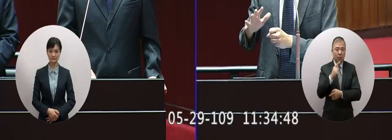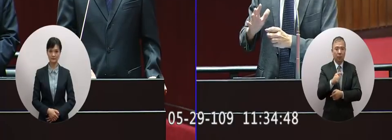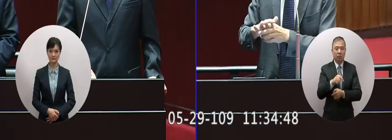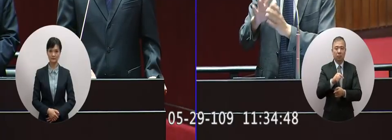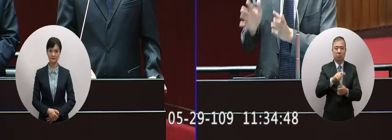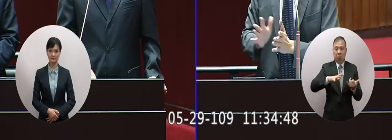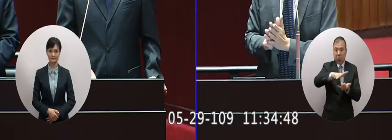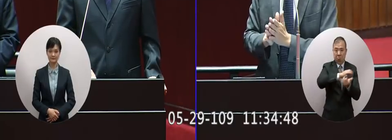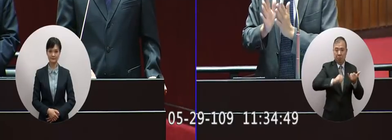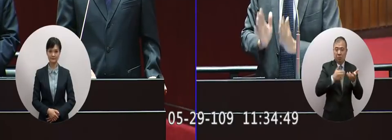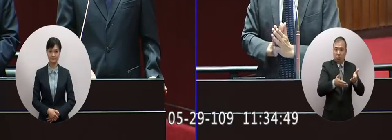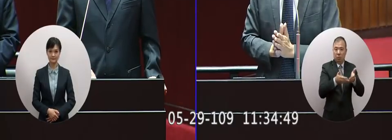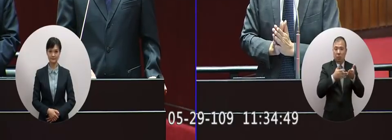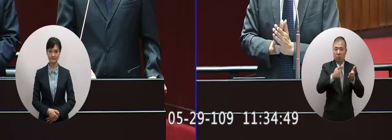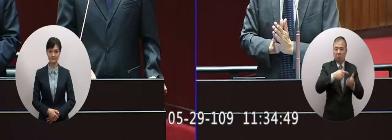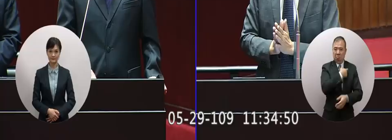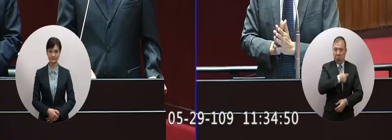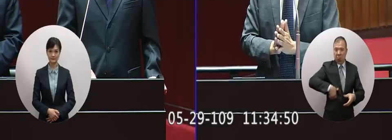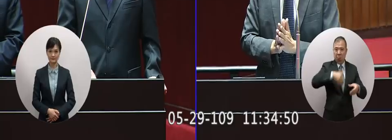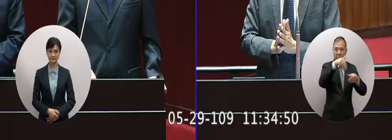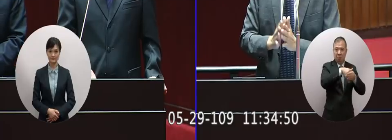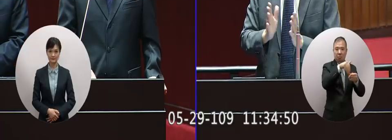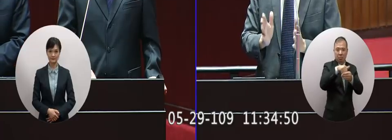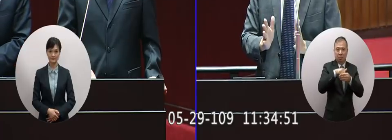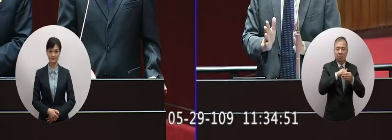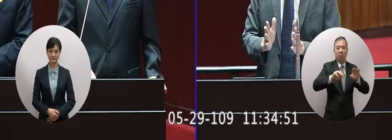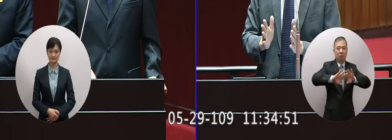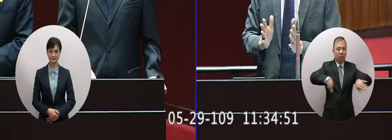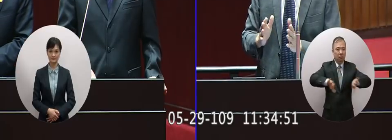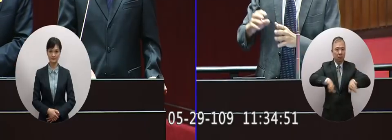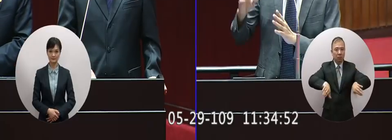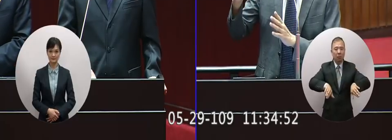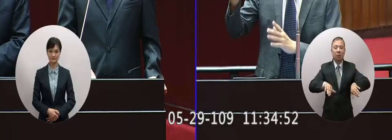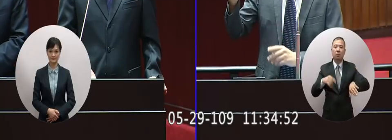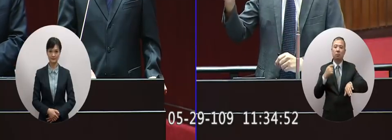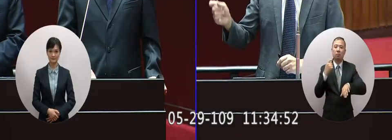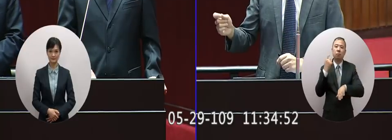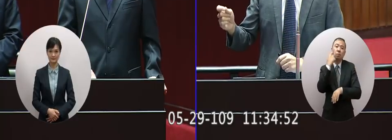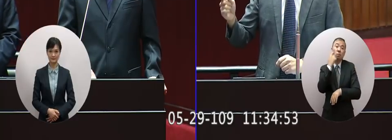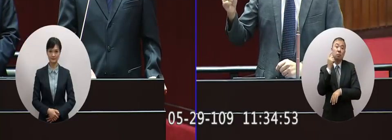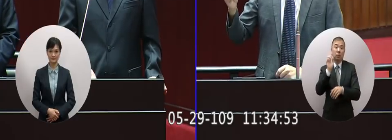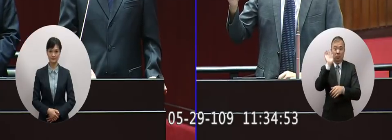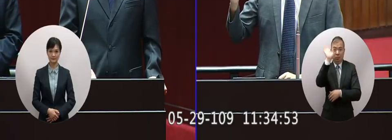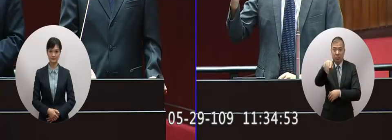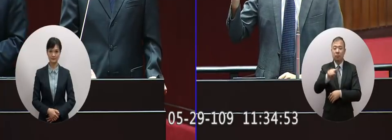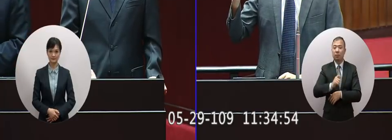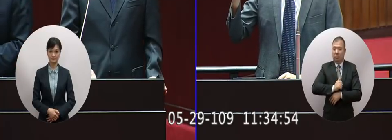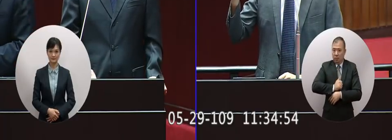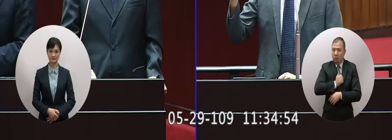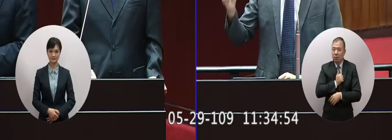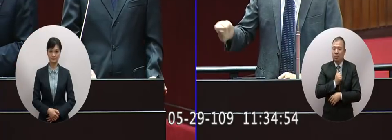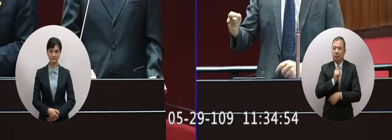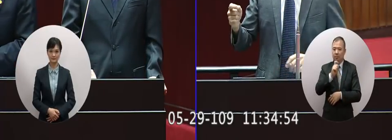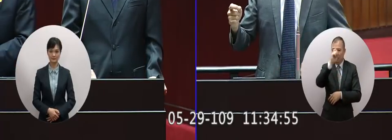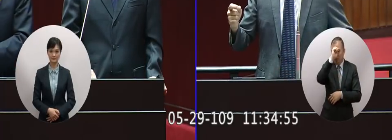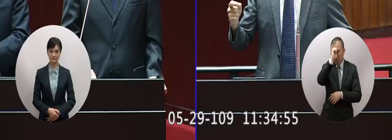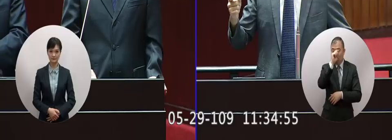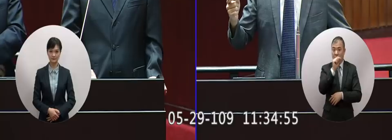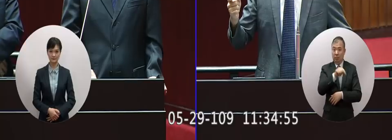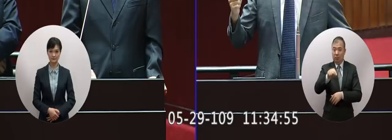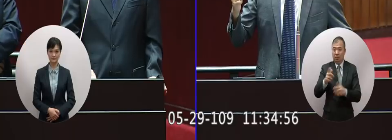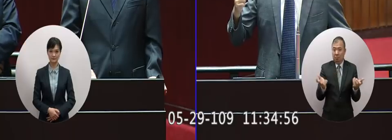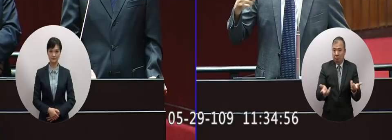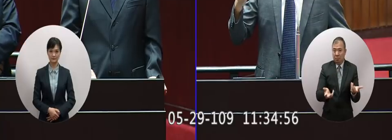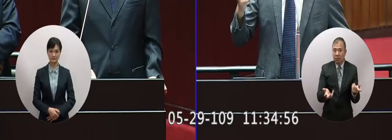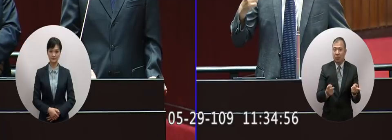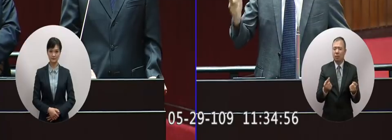所以我们是在法制上当然可以做了哈，就是说今天如果未来我们真的希望这个能够赶快让这个公